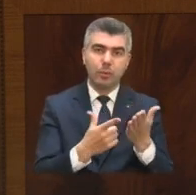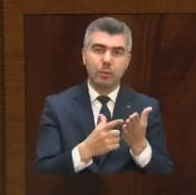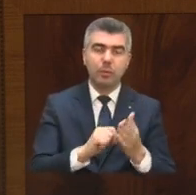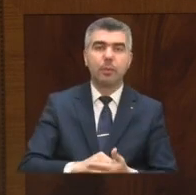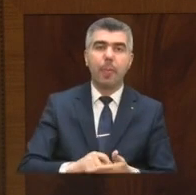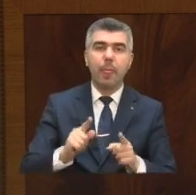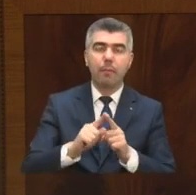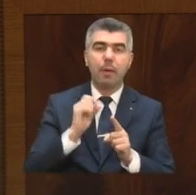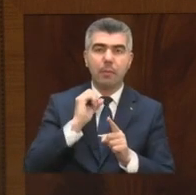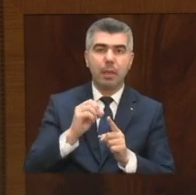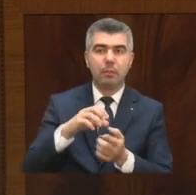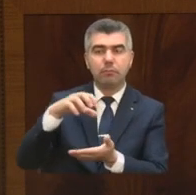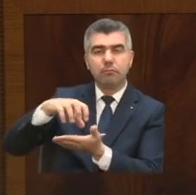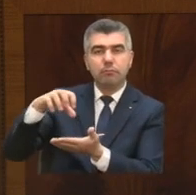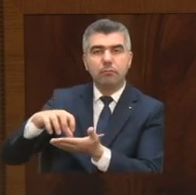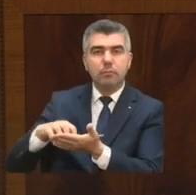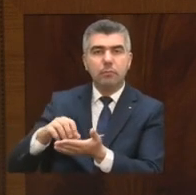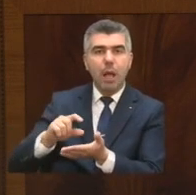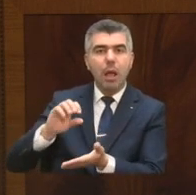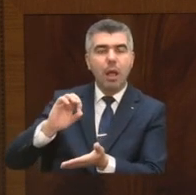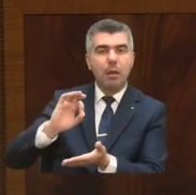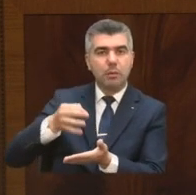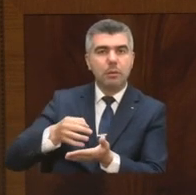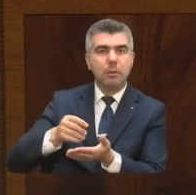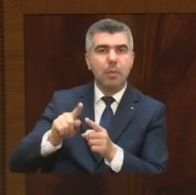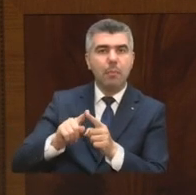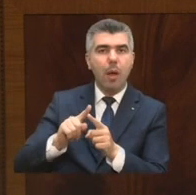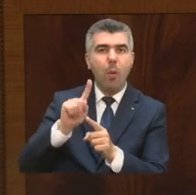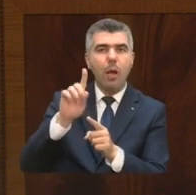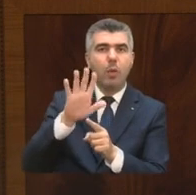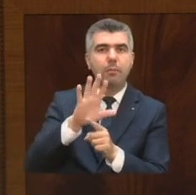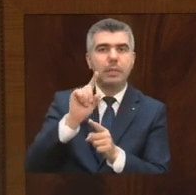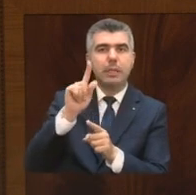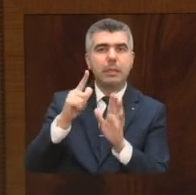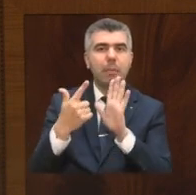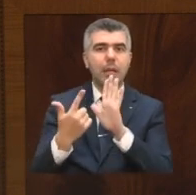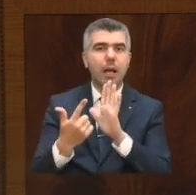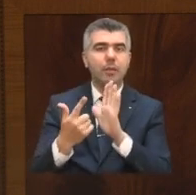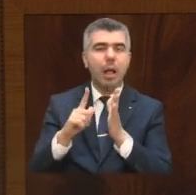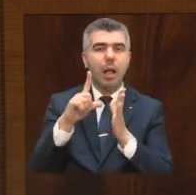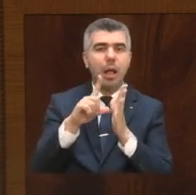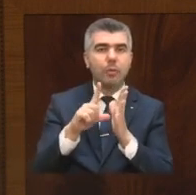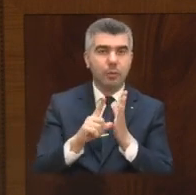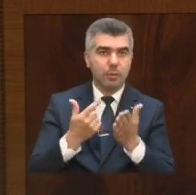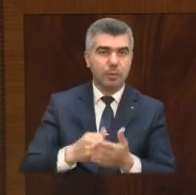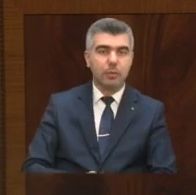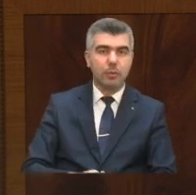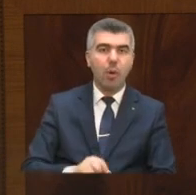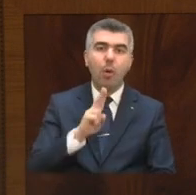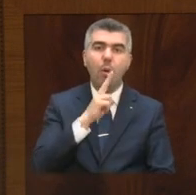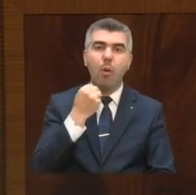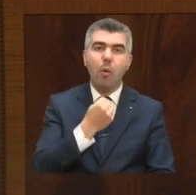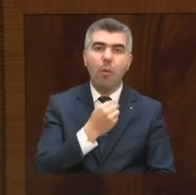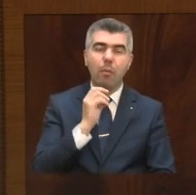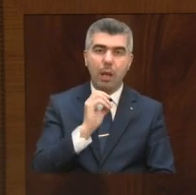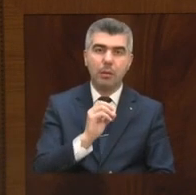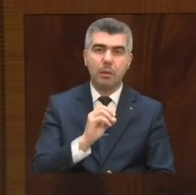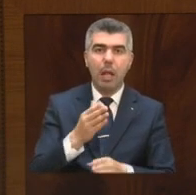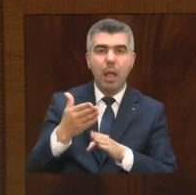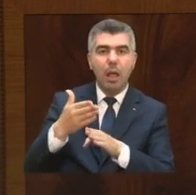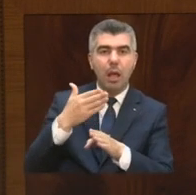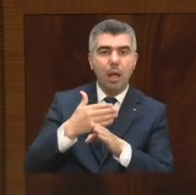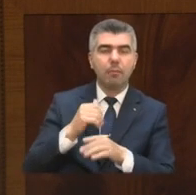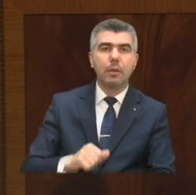الحكامه التي احدثت موجب القانون الاطار 517 في الحكومه التي يعني انجزت في الحكومه